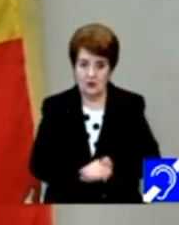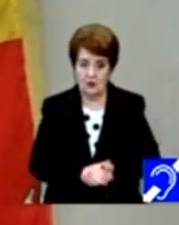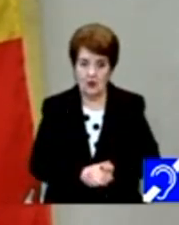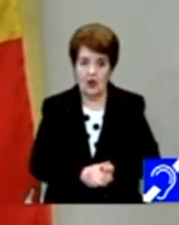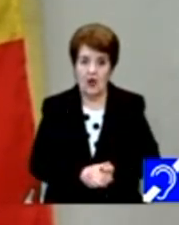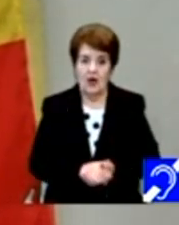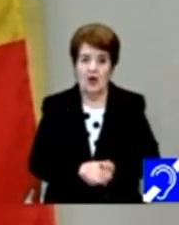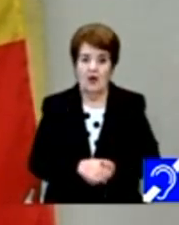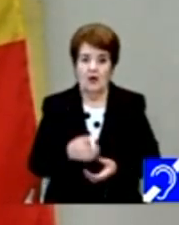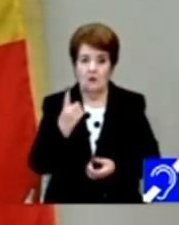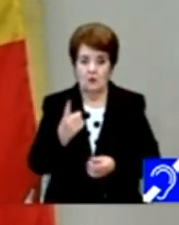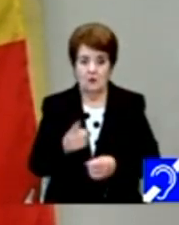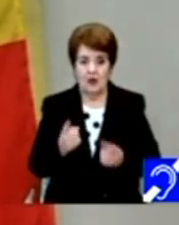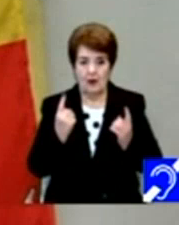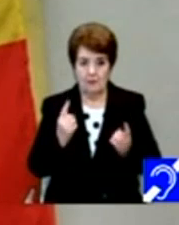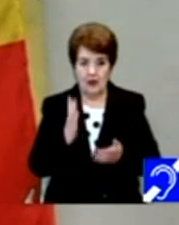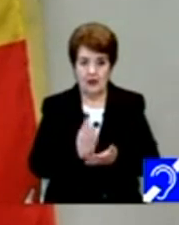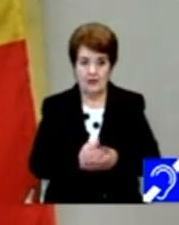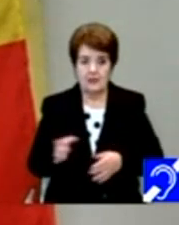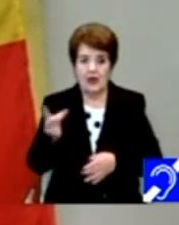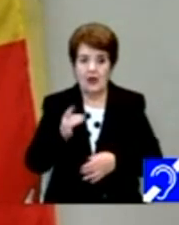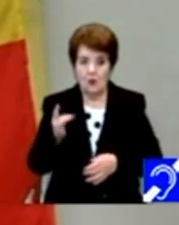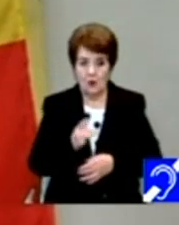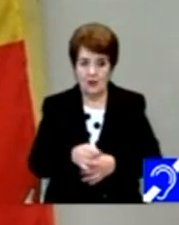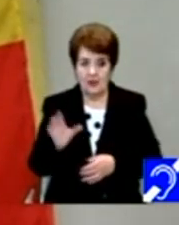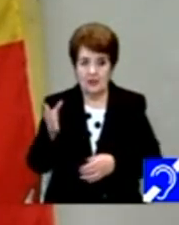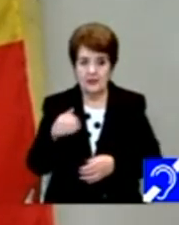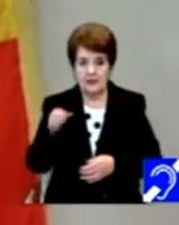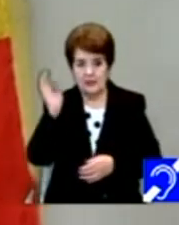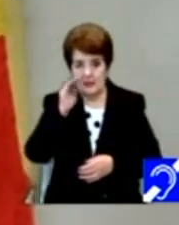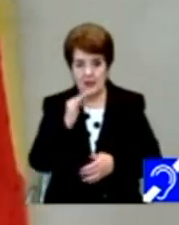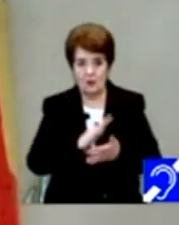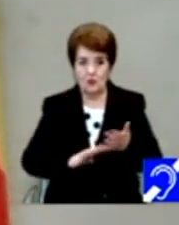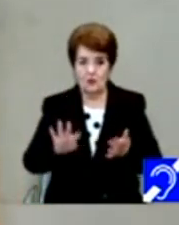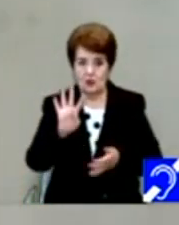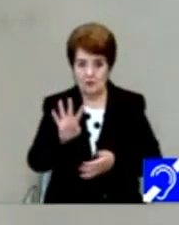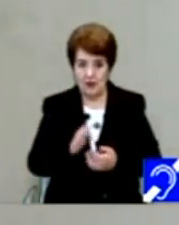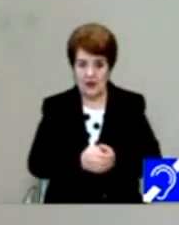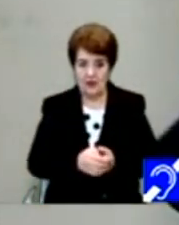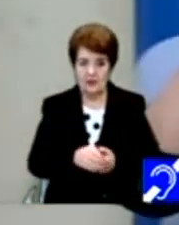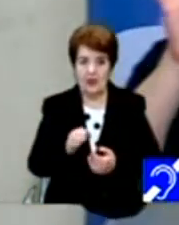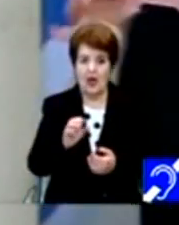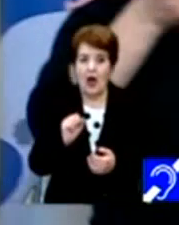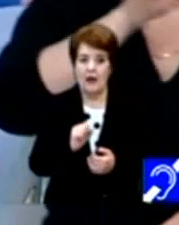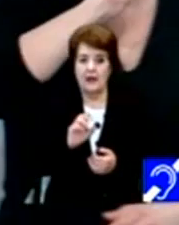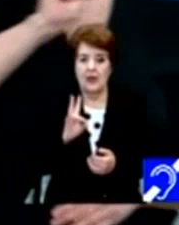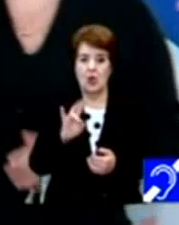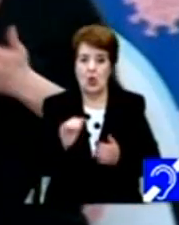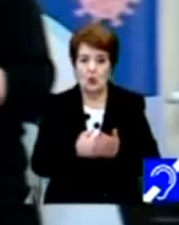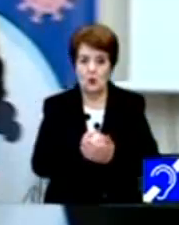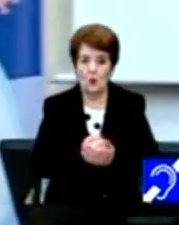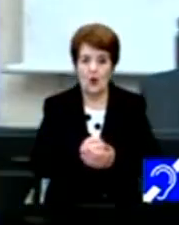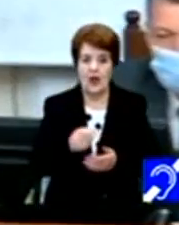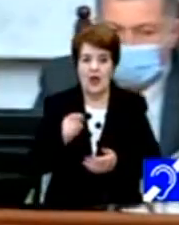număr sporit este de asemenea în raioanele din stânga Nistrului, 94, Raionul Anenii Noi 87,